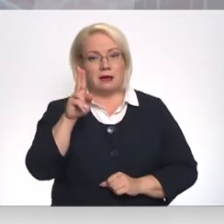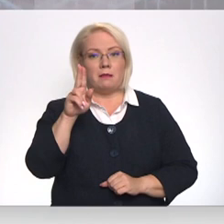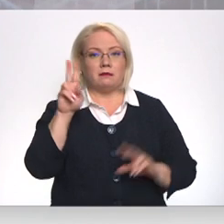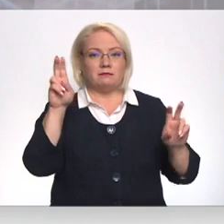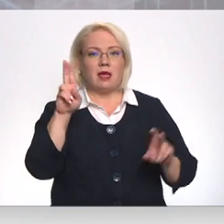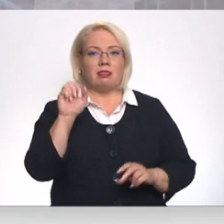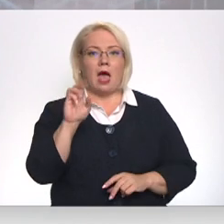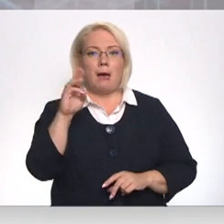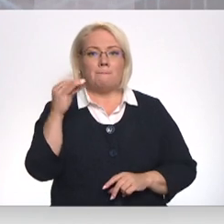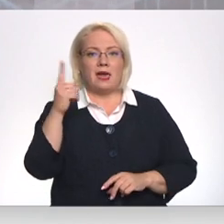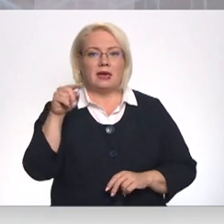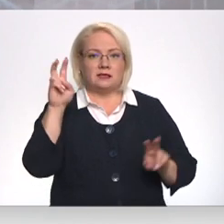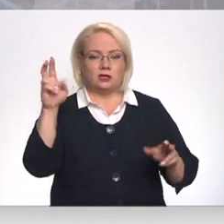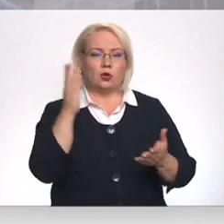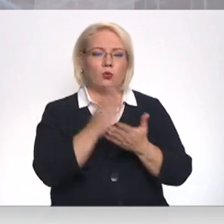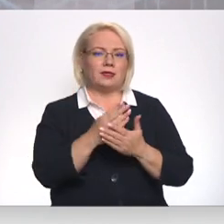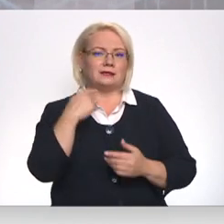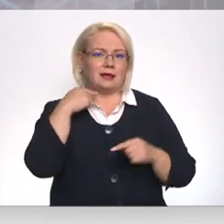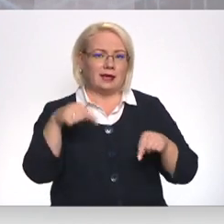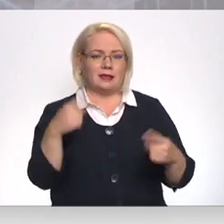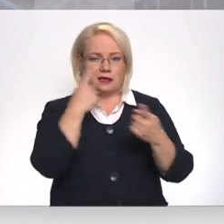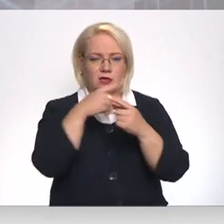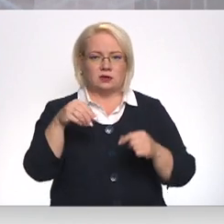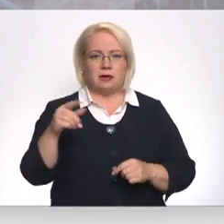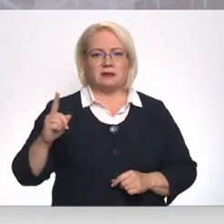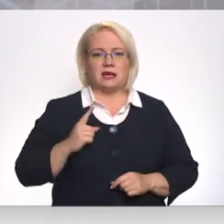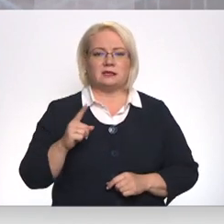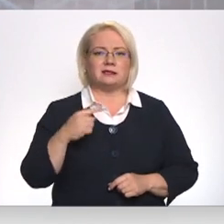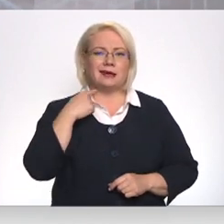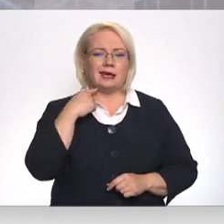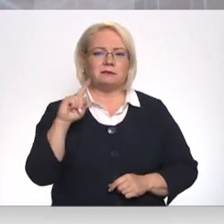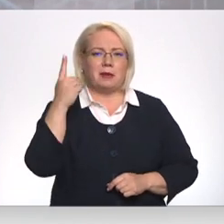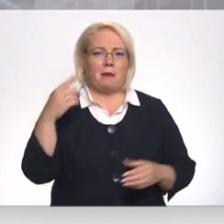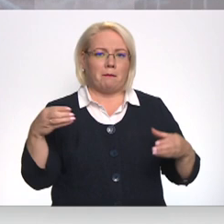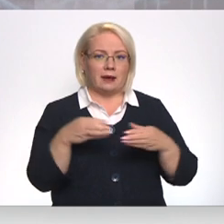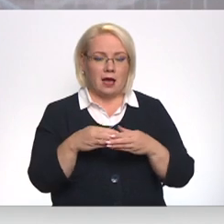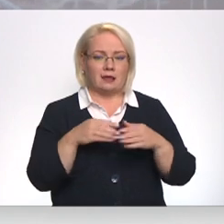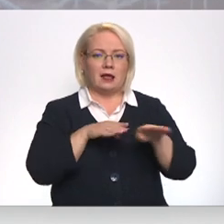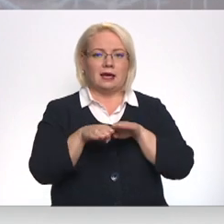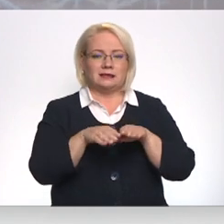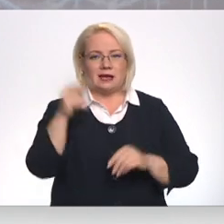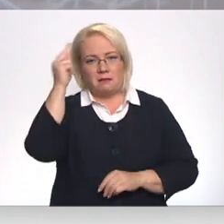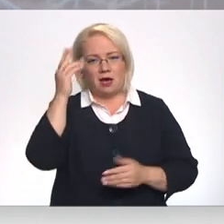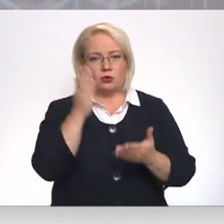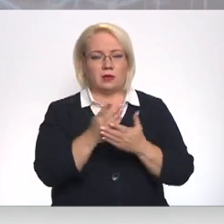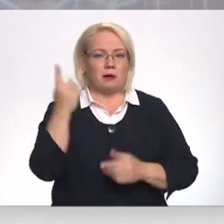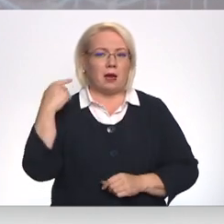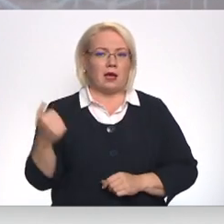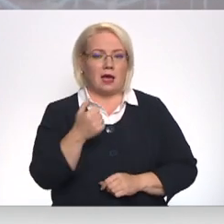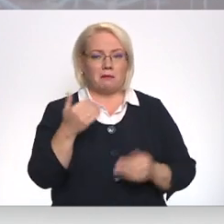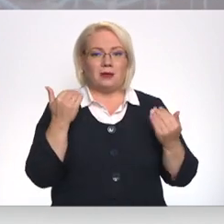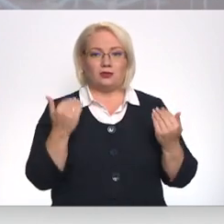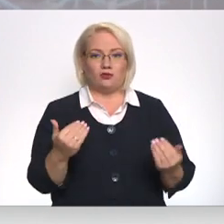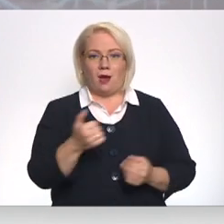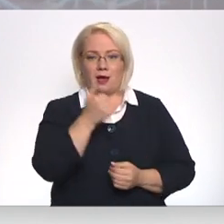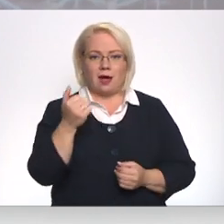Rīgā, tā šodien paziņoja Zemesardzes 1. Rīgas brigāde. Līdzīgas mācības notika arī pērn. Šogad īpašu uzmanību